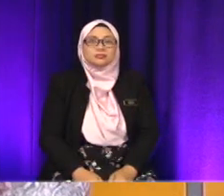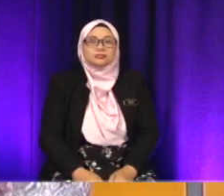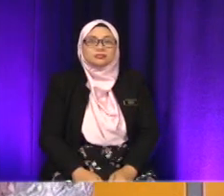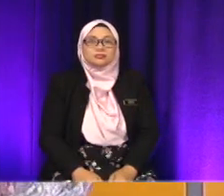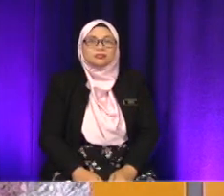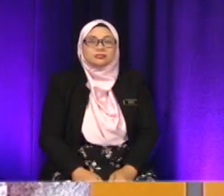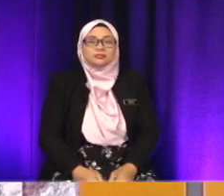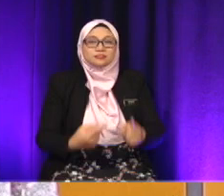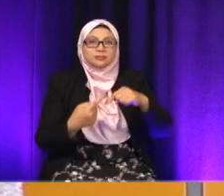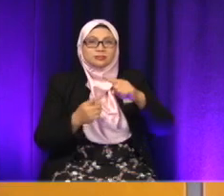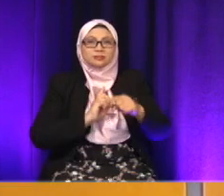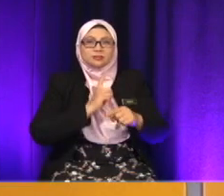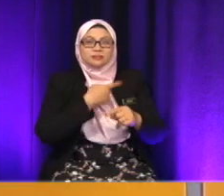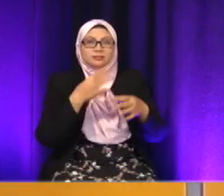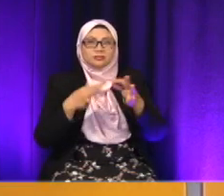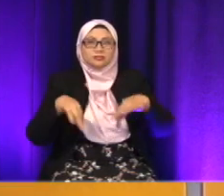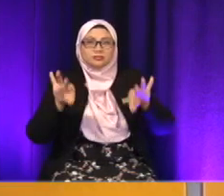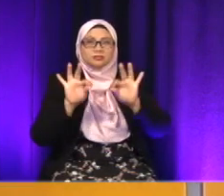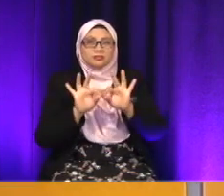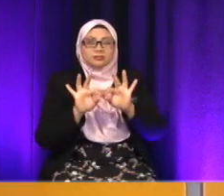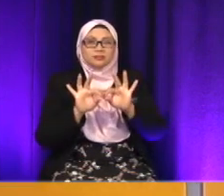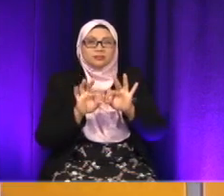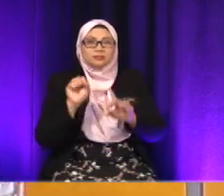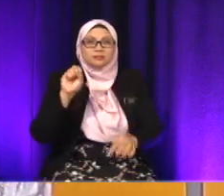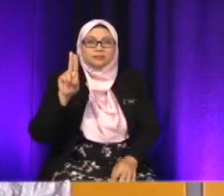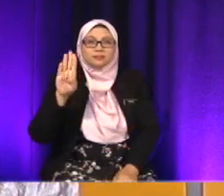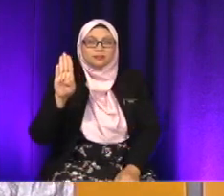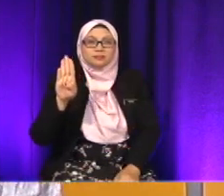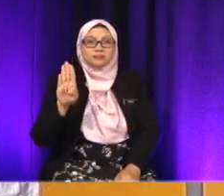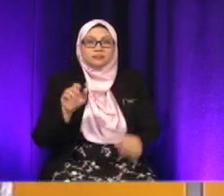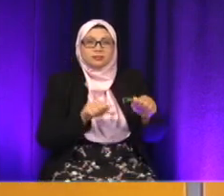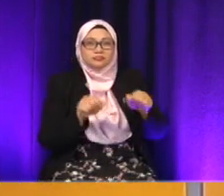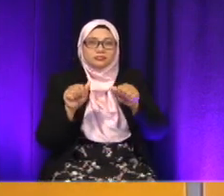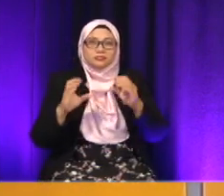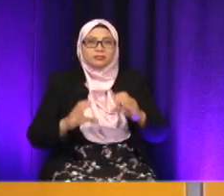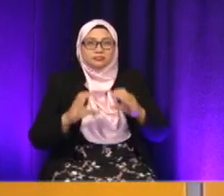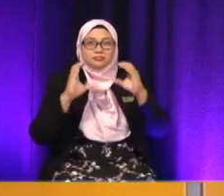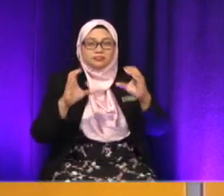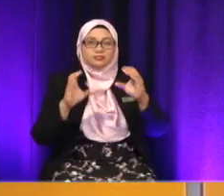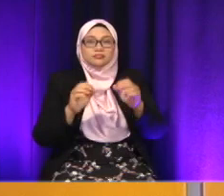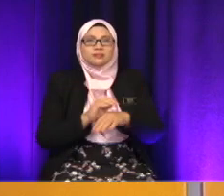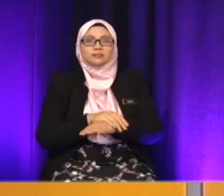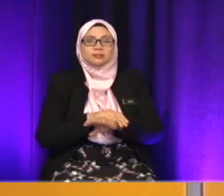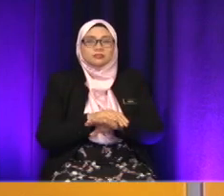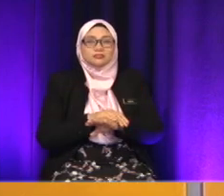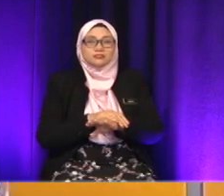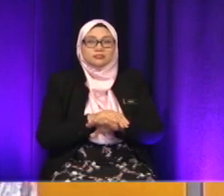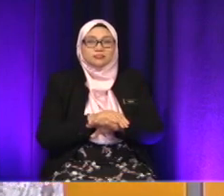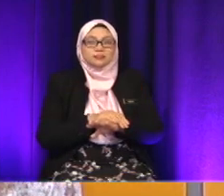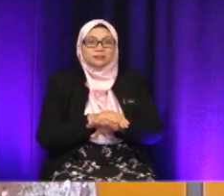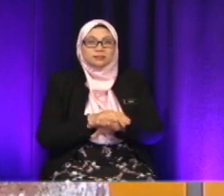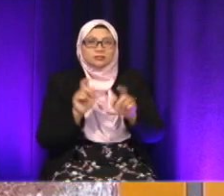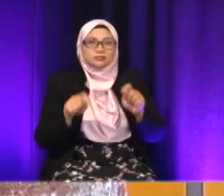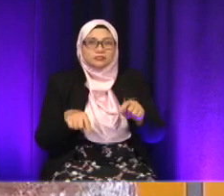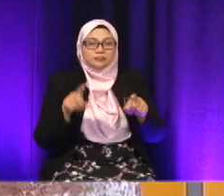bila kita tentang satu cara dia kita tak lari daripada pemanggil dan dipanggil Kenapa kita perlu tahu bintini